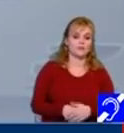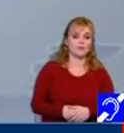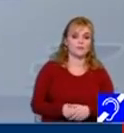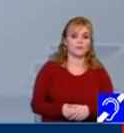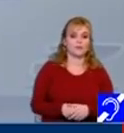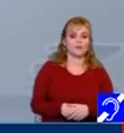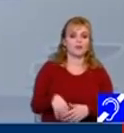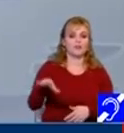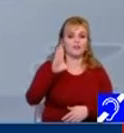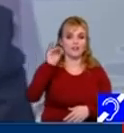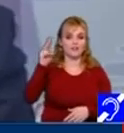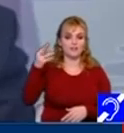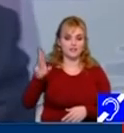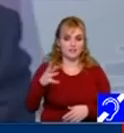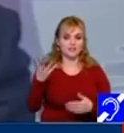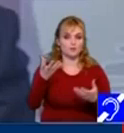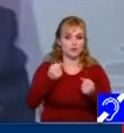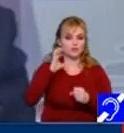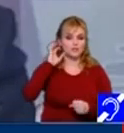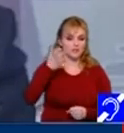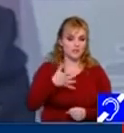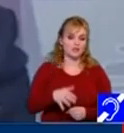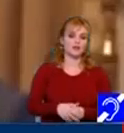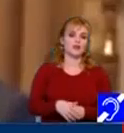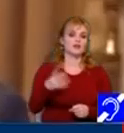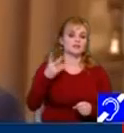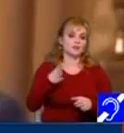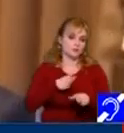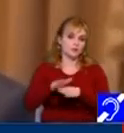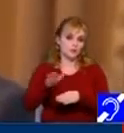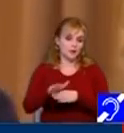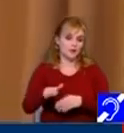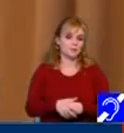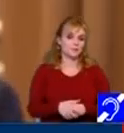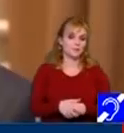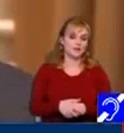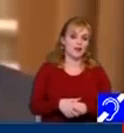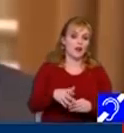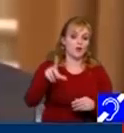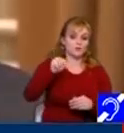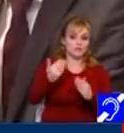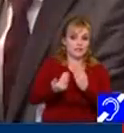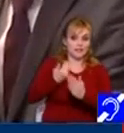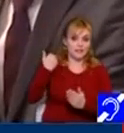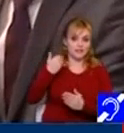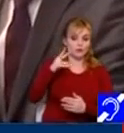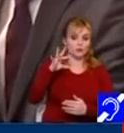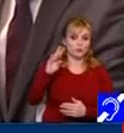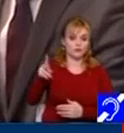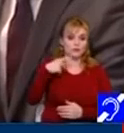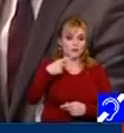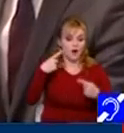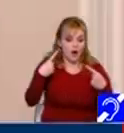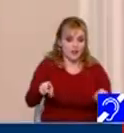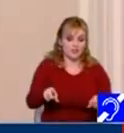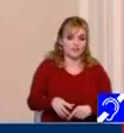de la Veneția trebuie să fie luate în calcul. Vom implementa ceea ce putem să implementăm în Moldova. Cu o săptămână înainte de aceste declarații, Dodon spunea însă cu